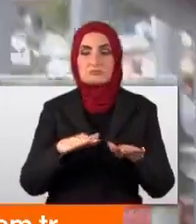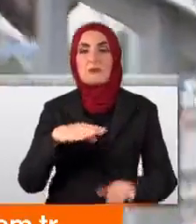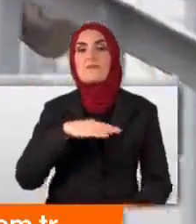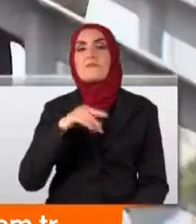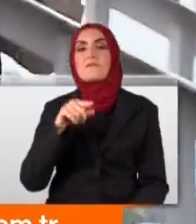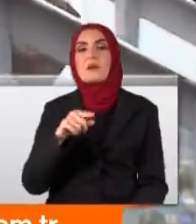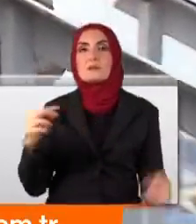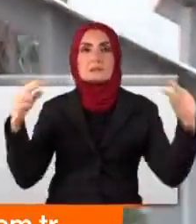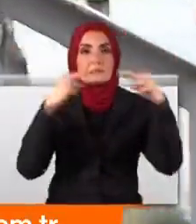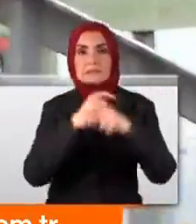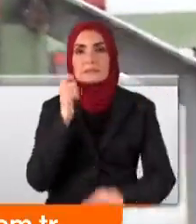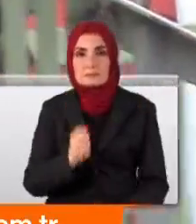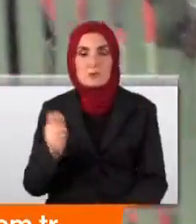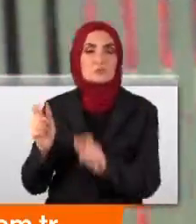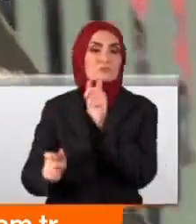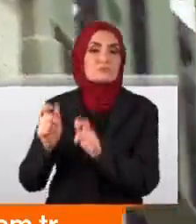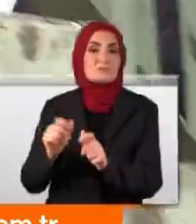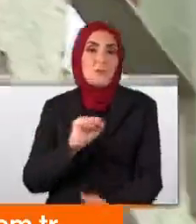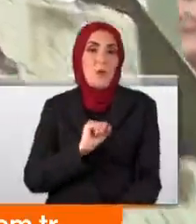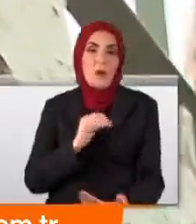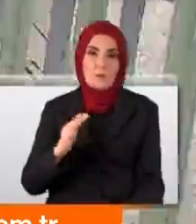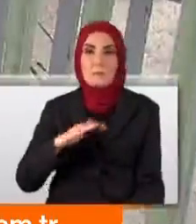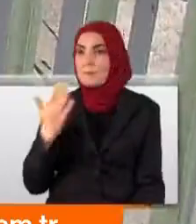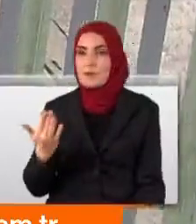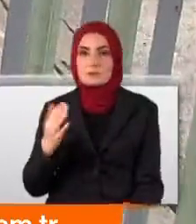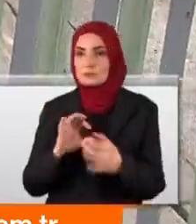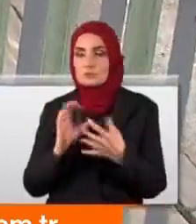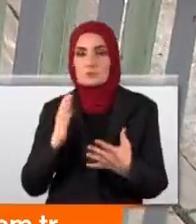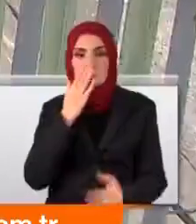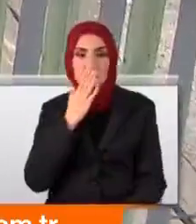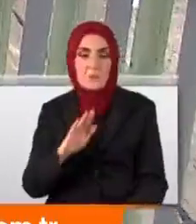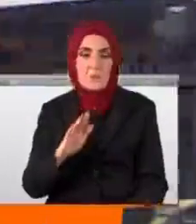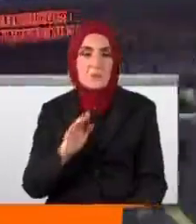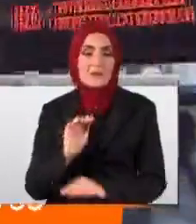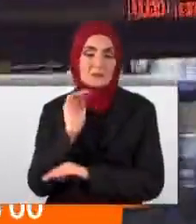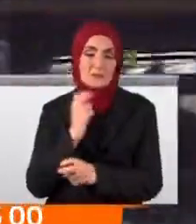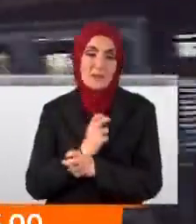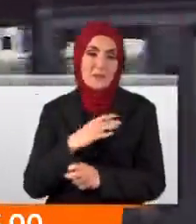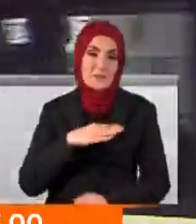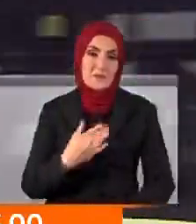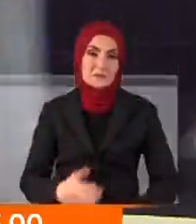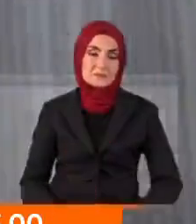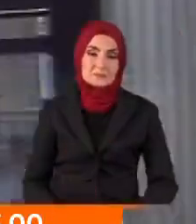korkuyor. Ancak yolun karşısına geçmek için başka çareleri de yok. Hayati tehlikemiz var.